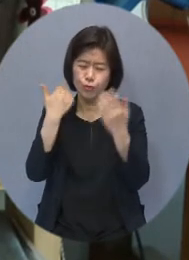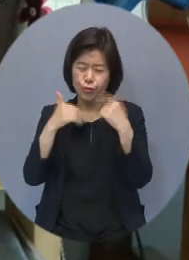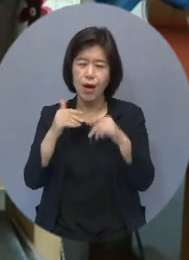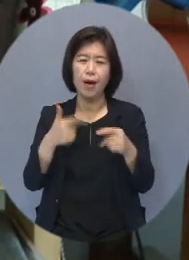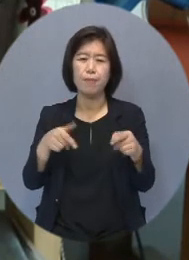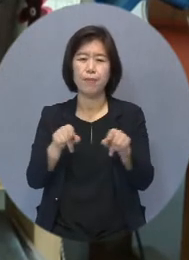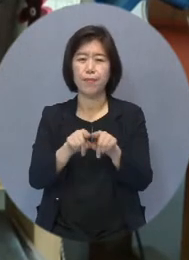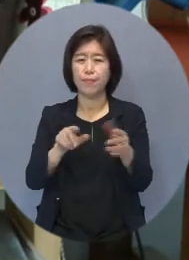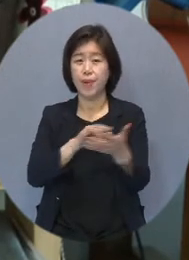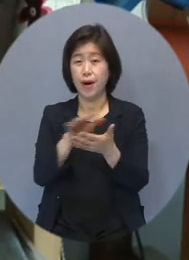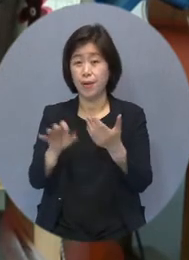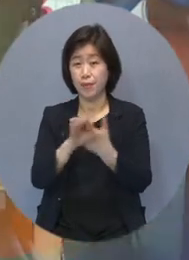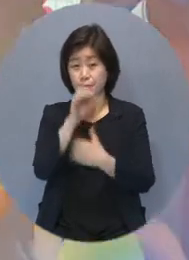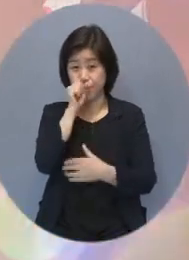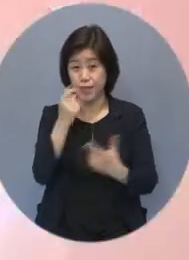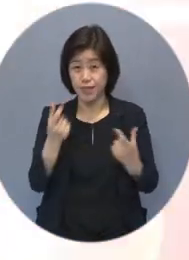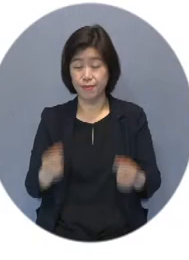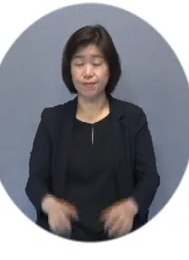있습니다.